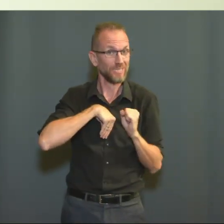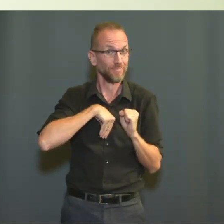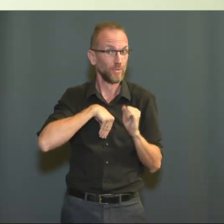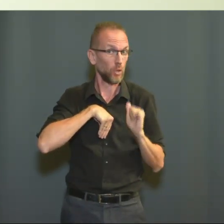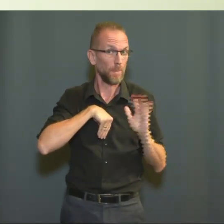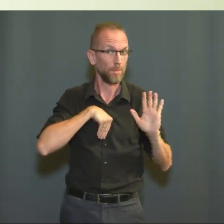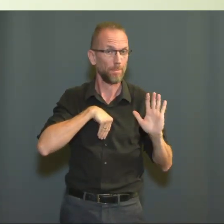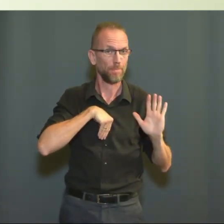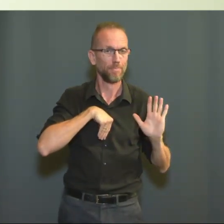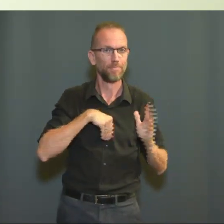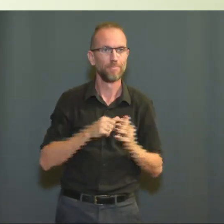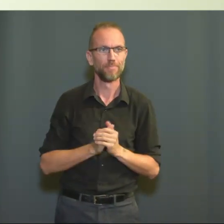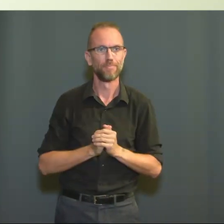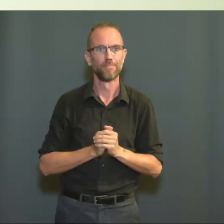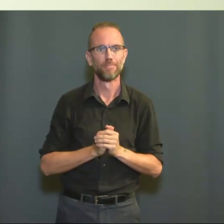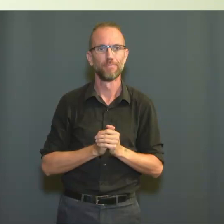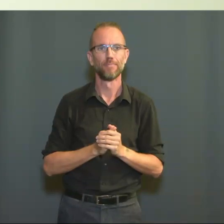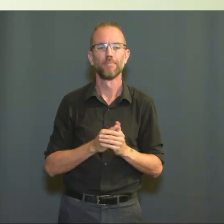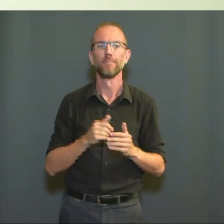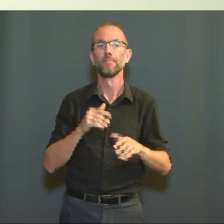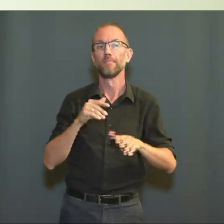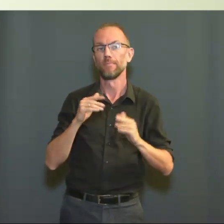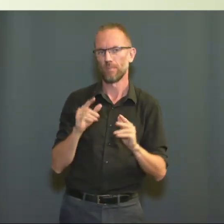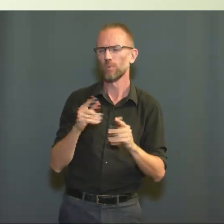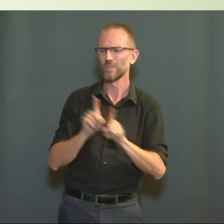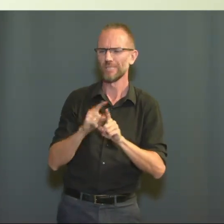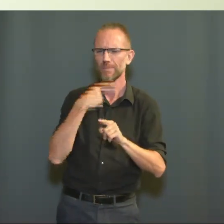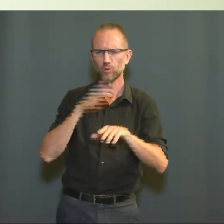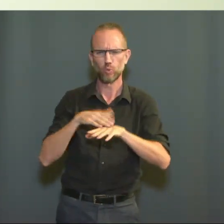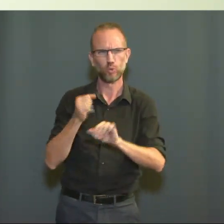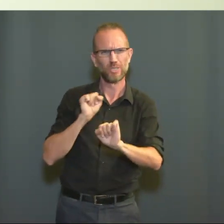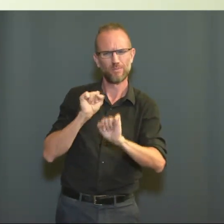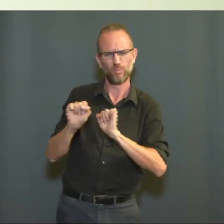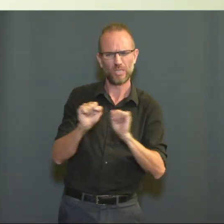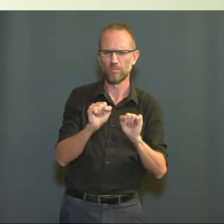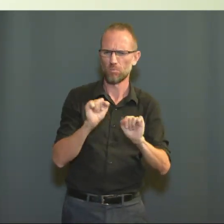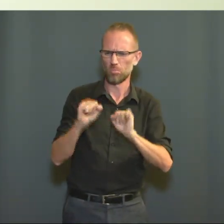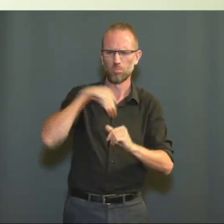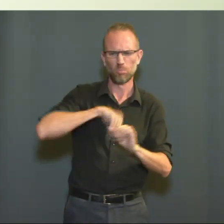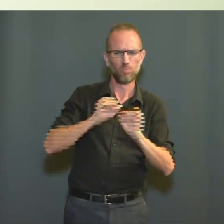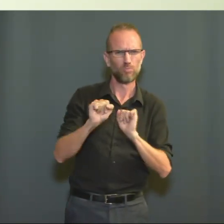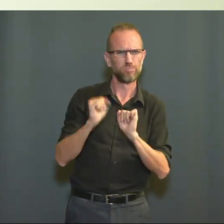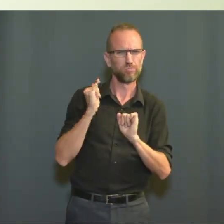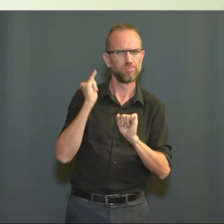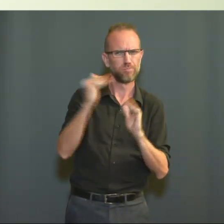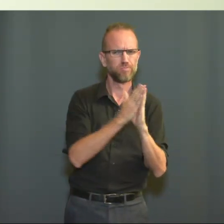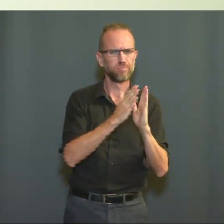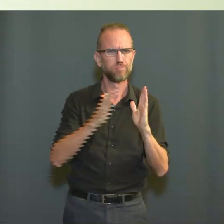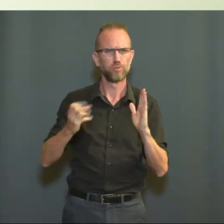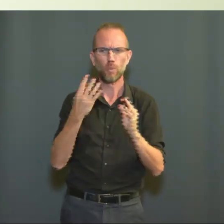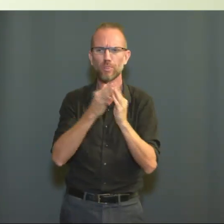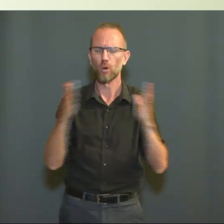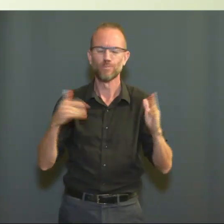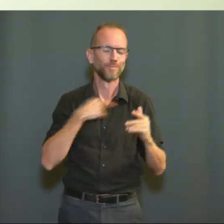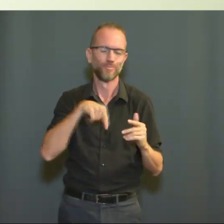Concernant la durée de l'immunité, il est trop tôt pour le savoir exactement, puisque ce virus est apparu vers novembre-décembre